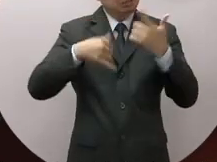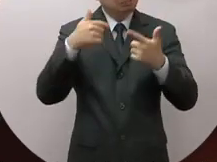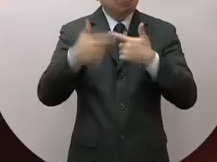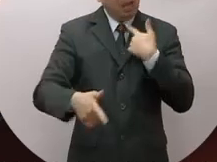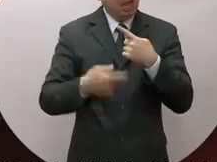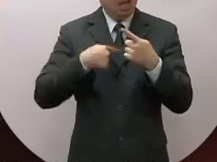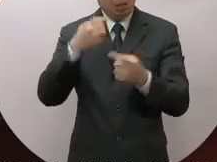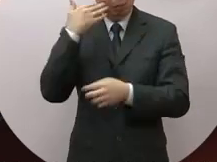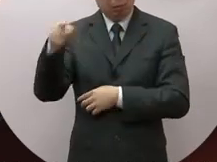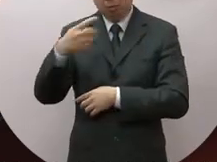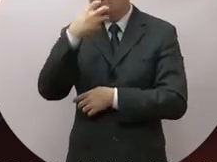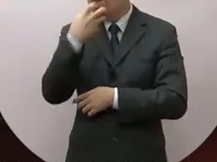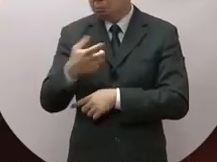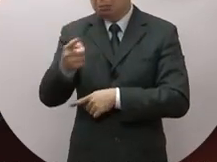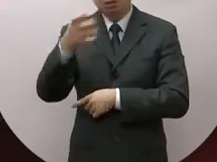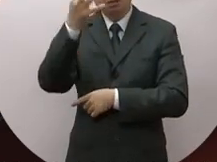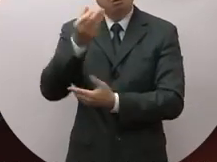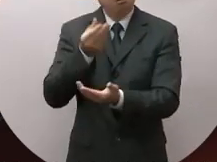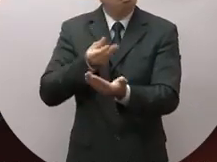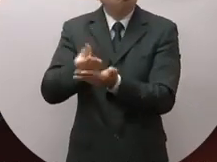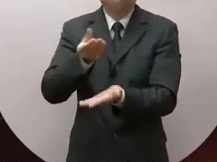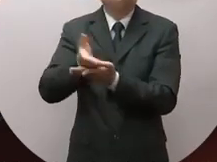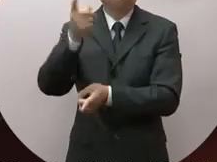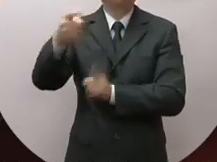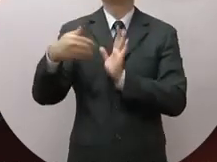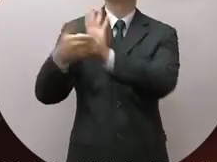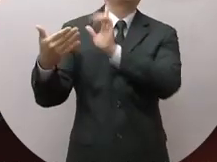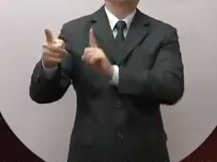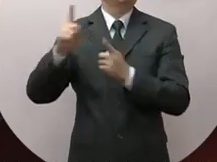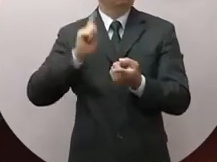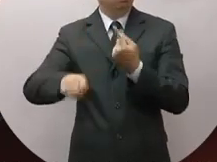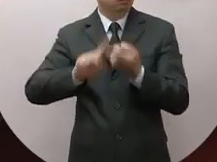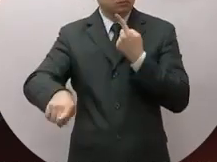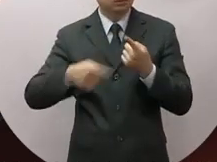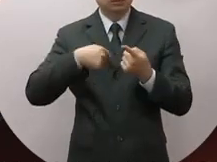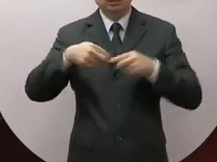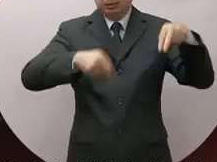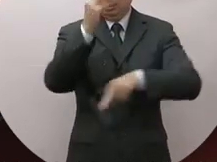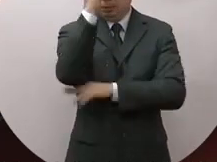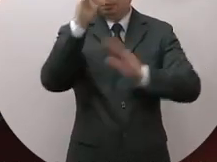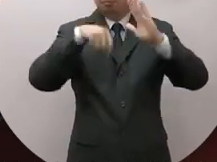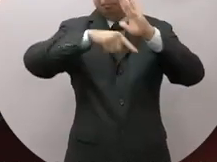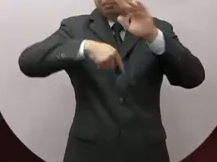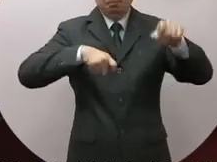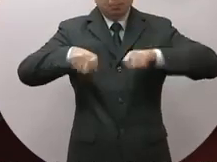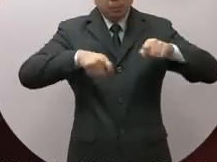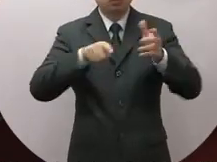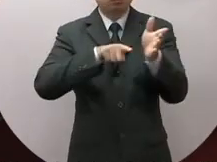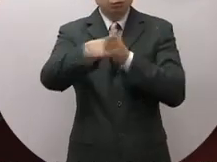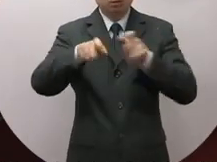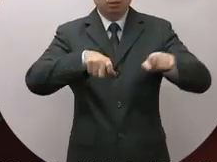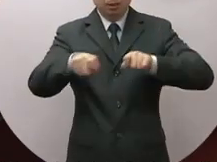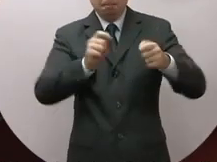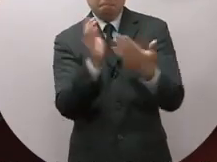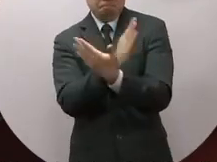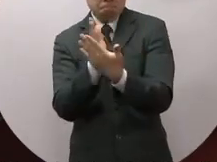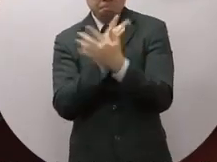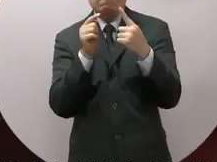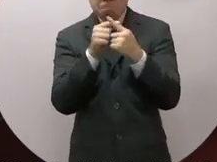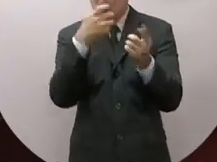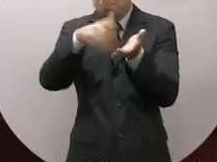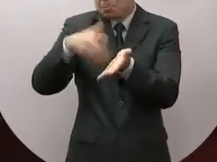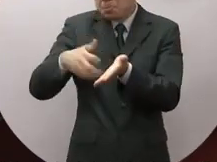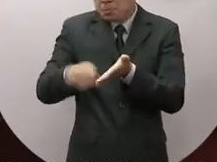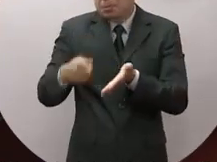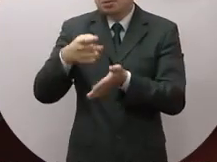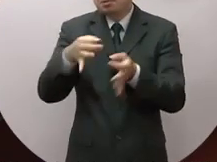损害一个补偿。所以在这里呢，特别提醒行政院要来做专案的救助。那为什么要回到专案救助呢？因为目前